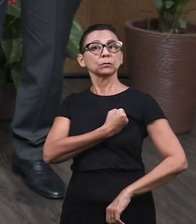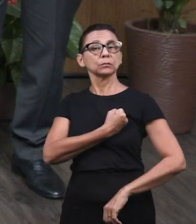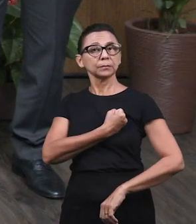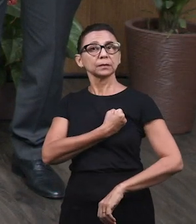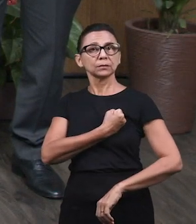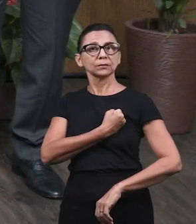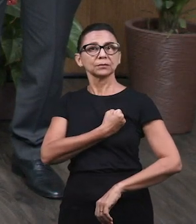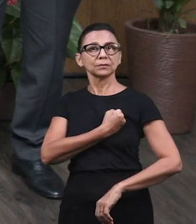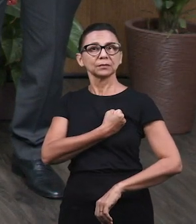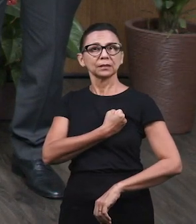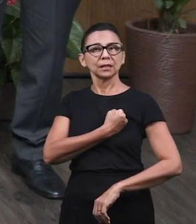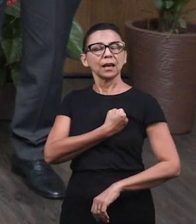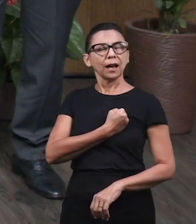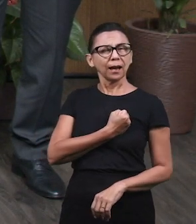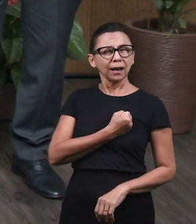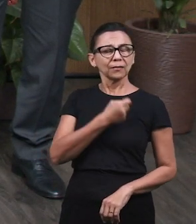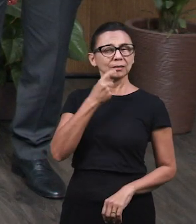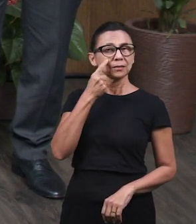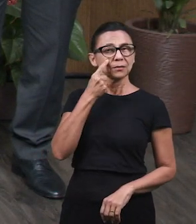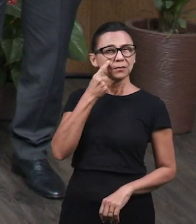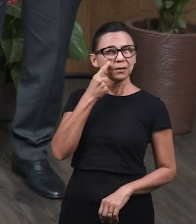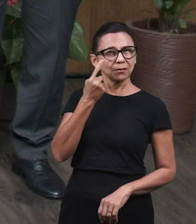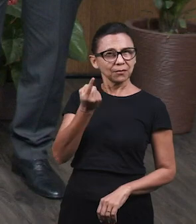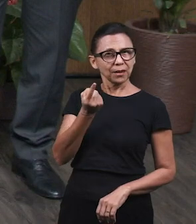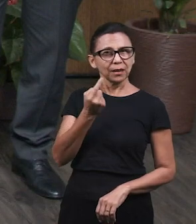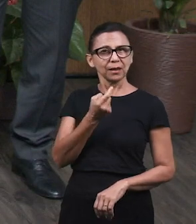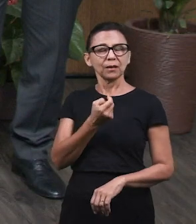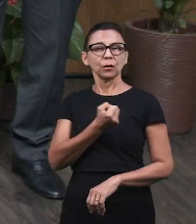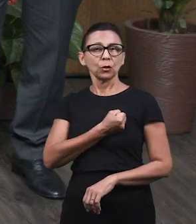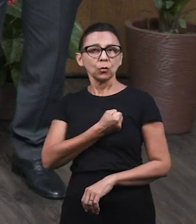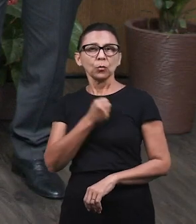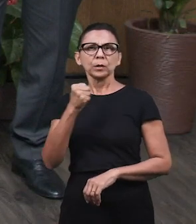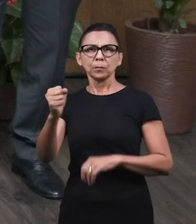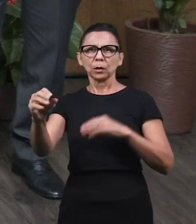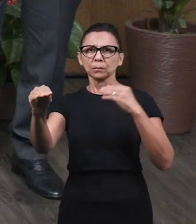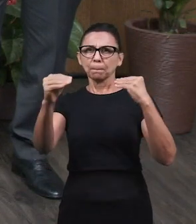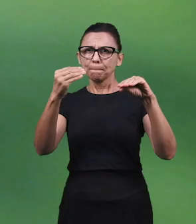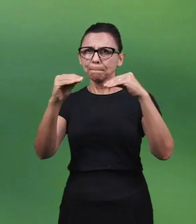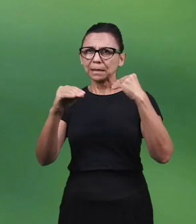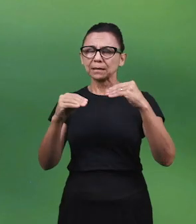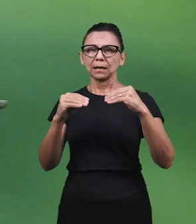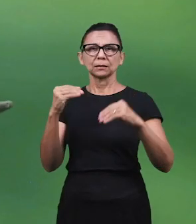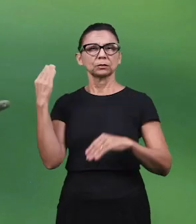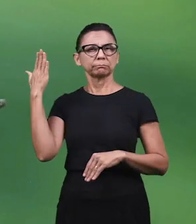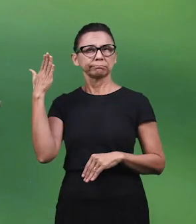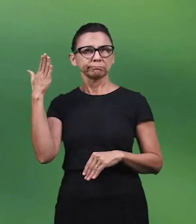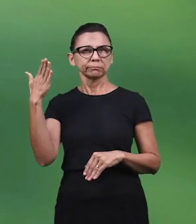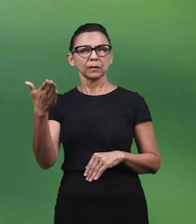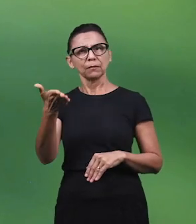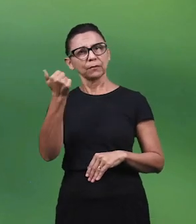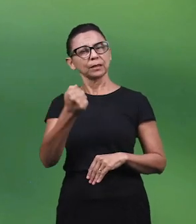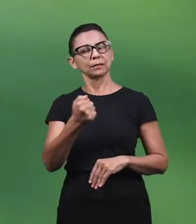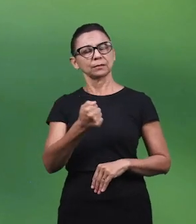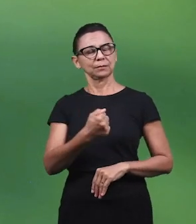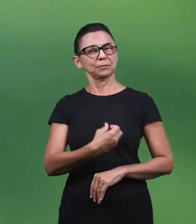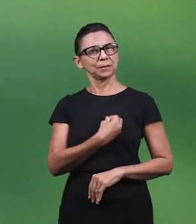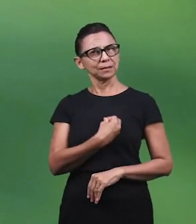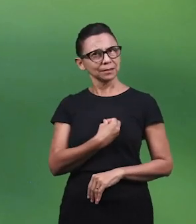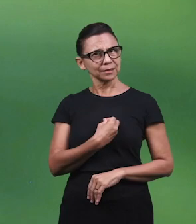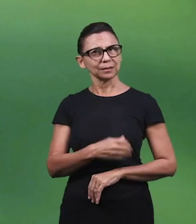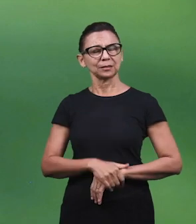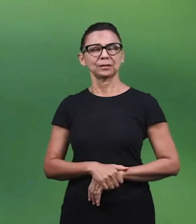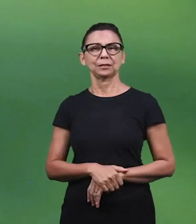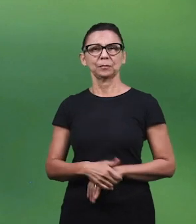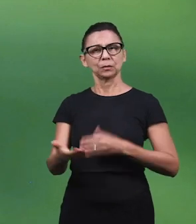vers un numéro WhatsApp à travers lequel vous pouvez nous envoyer un message. Participez. Envoyez